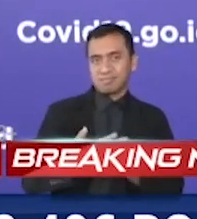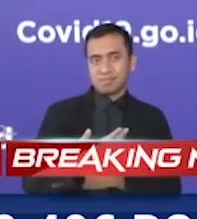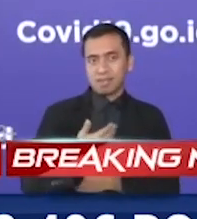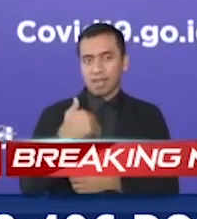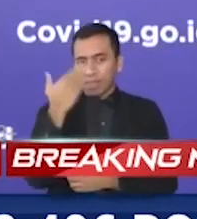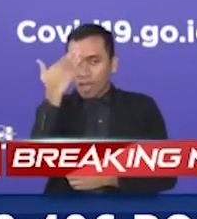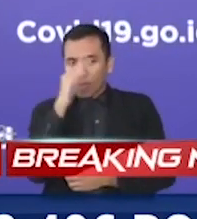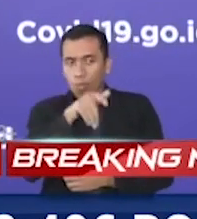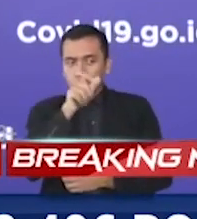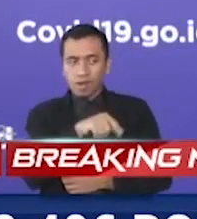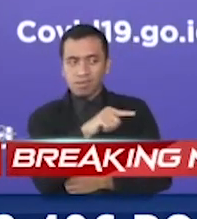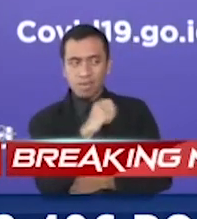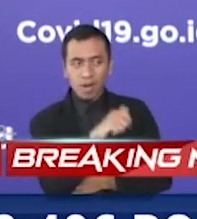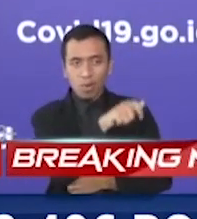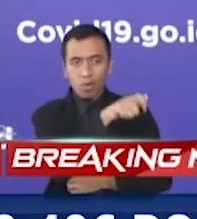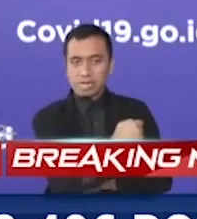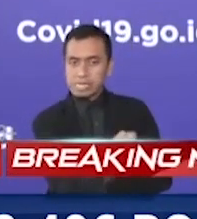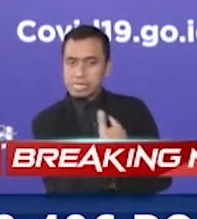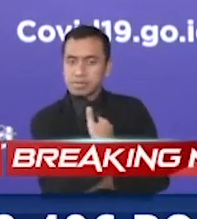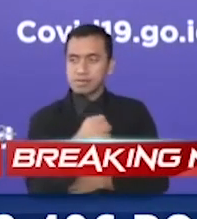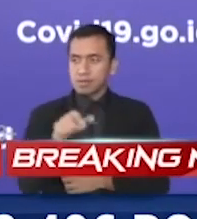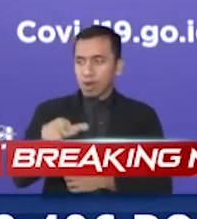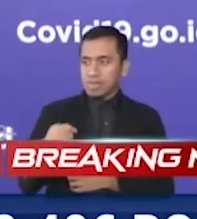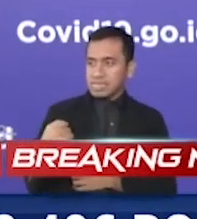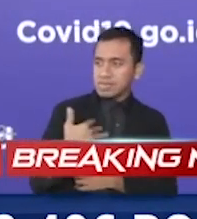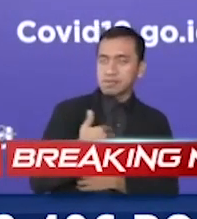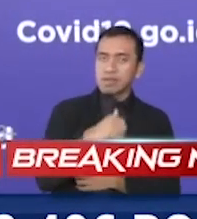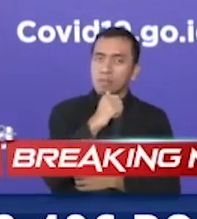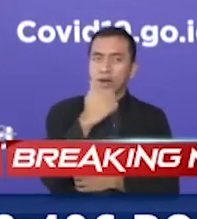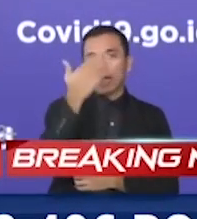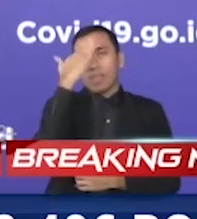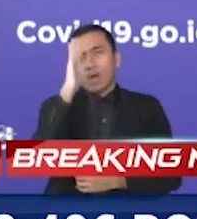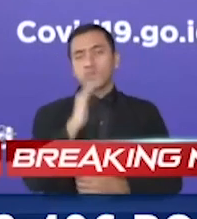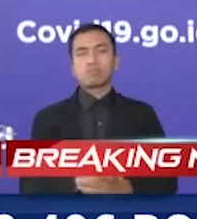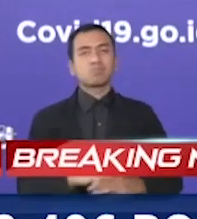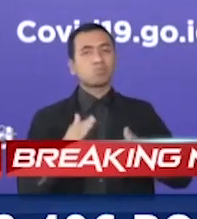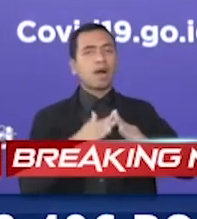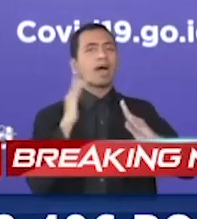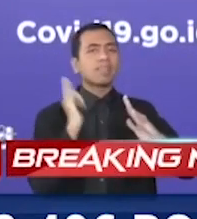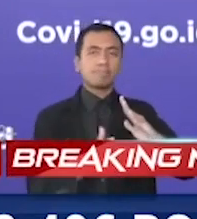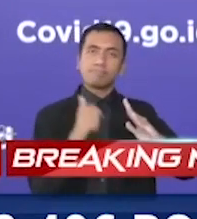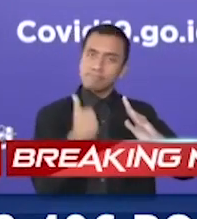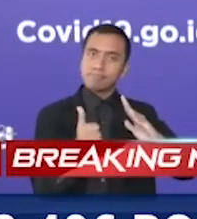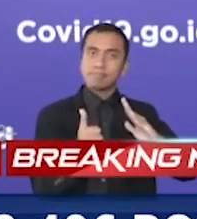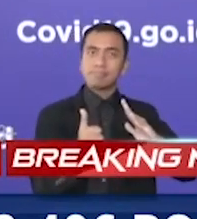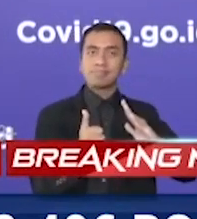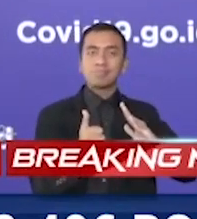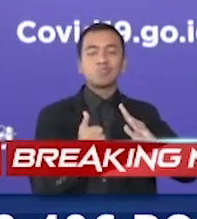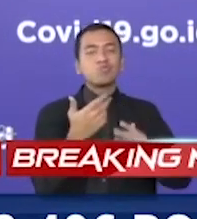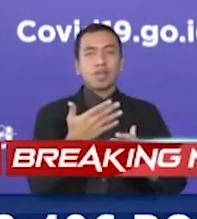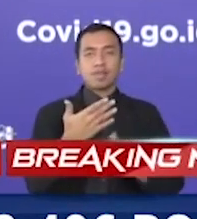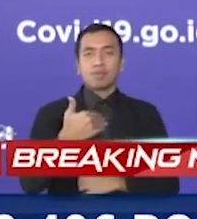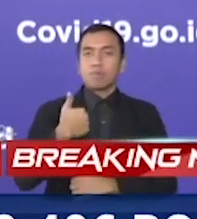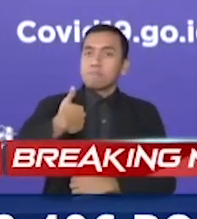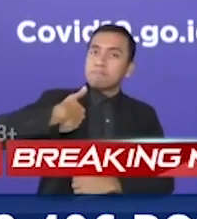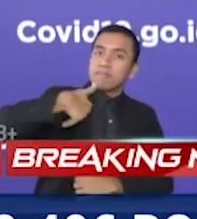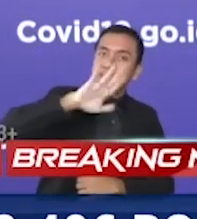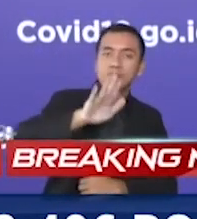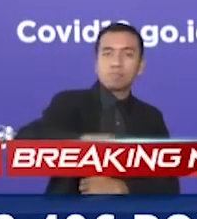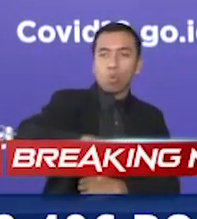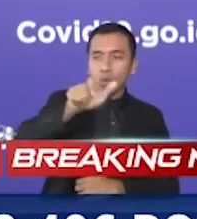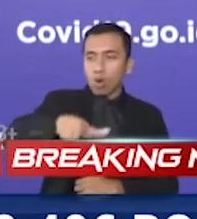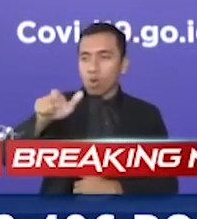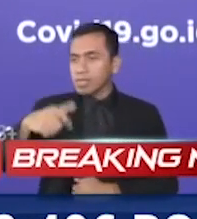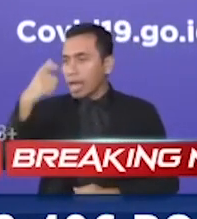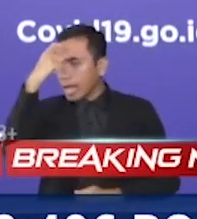penyakit Hai Oleh karena itu jangan bepergian kita tidak tahu siapa yang berada di luar yang sakit dan